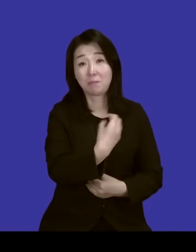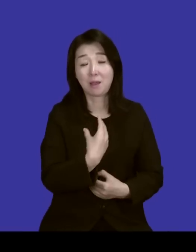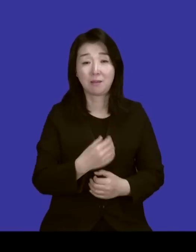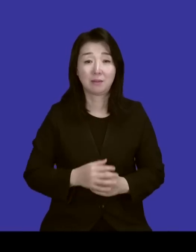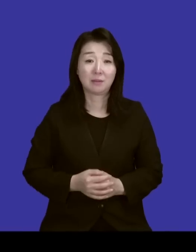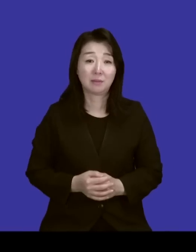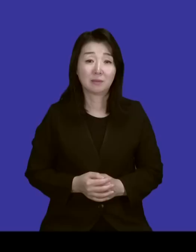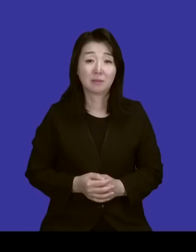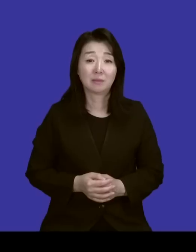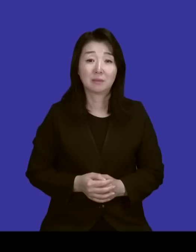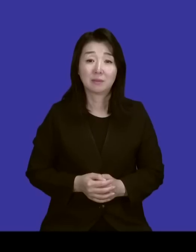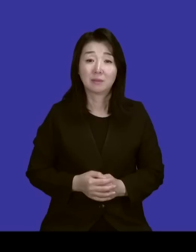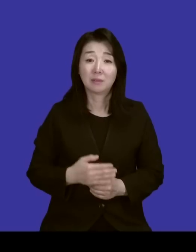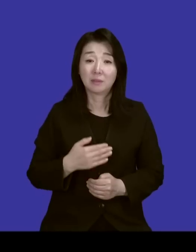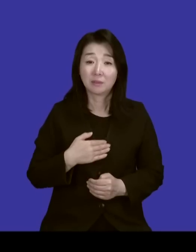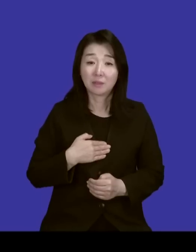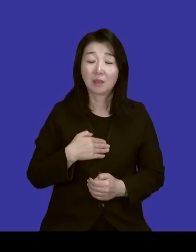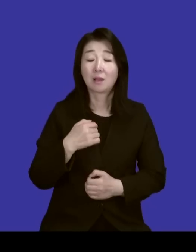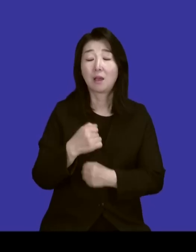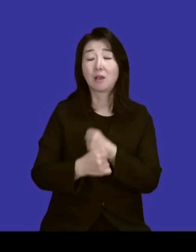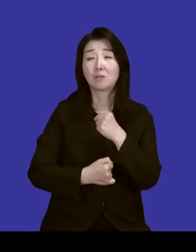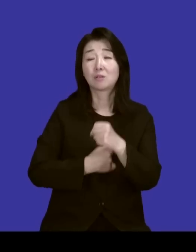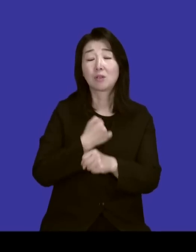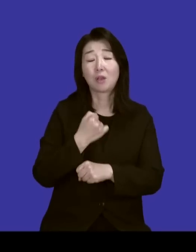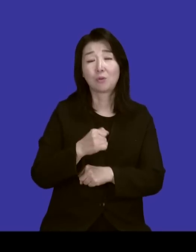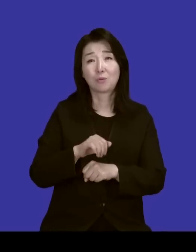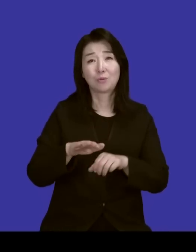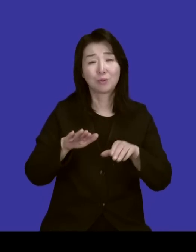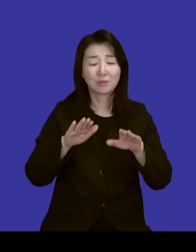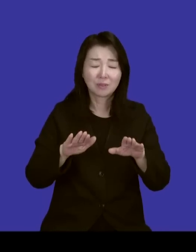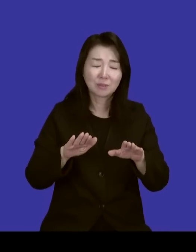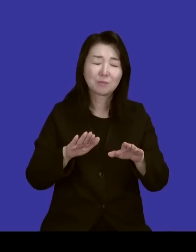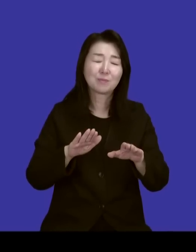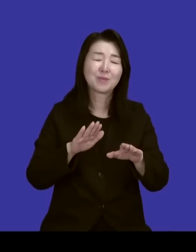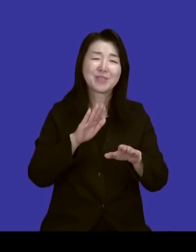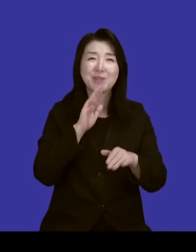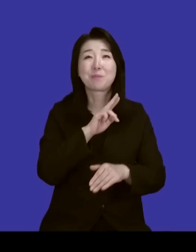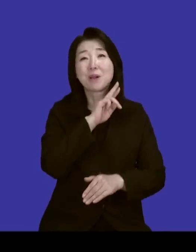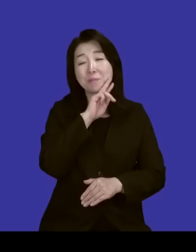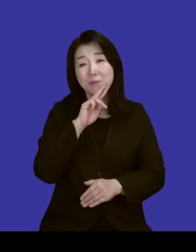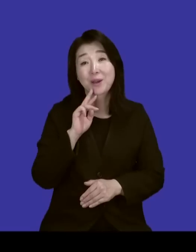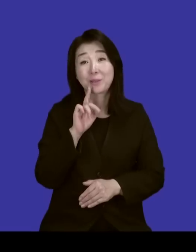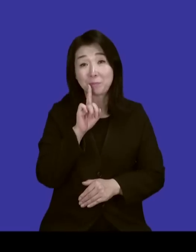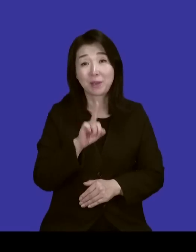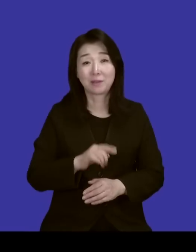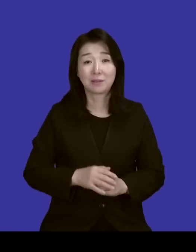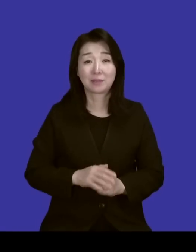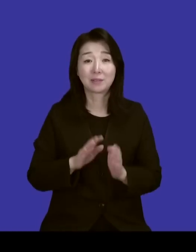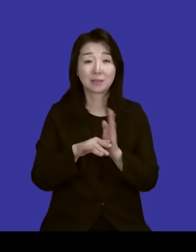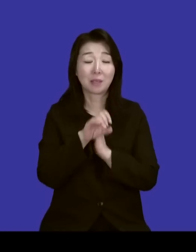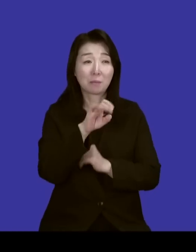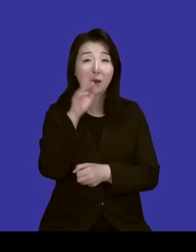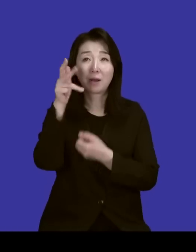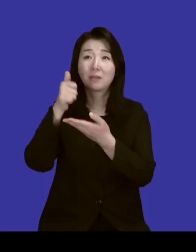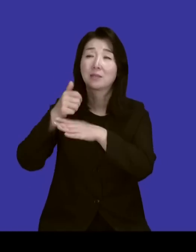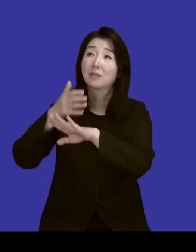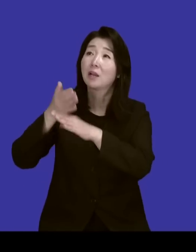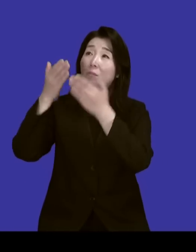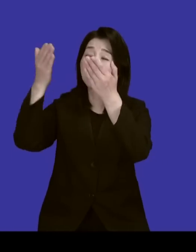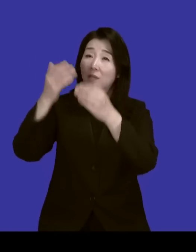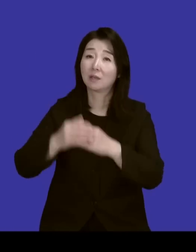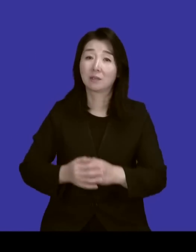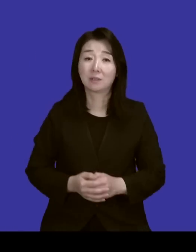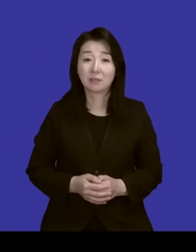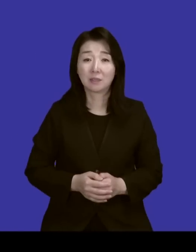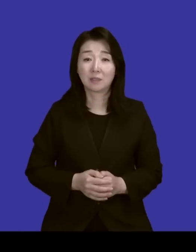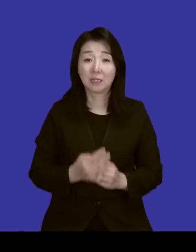내가 이렇게 자유한 때가 없어 그러더라고요. 그래서 그때 제가 그랬어요. 하나님 감사합니다.